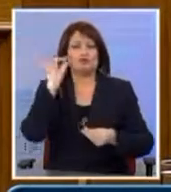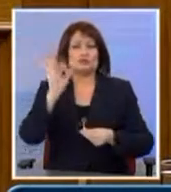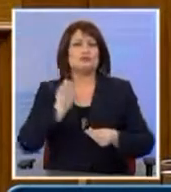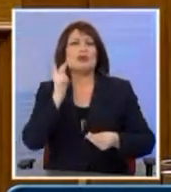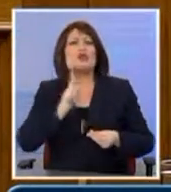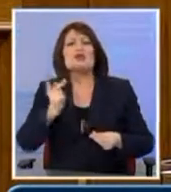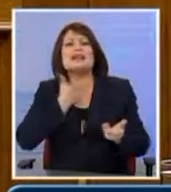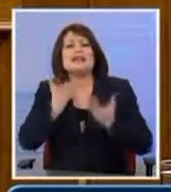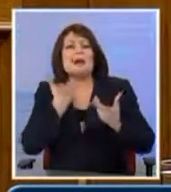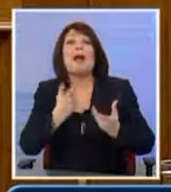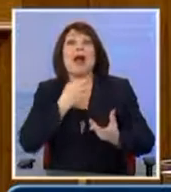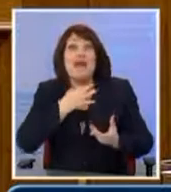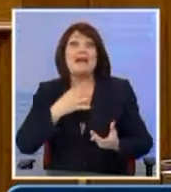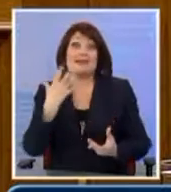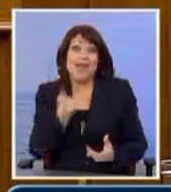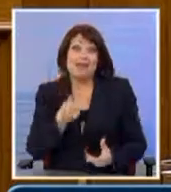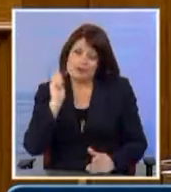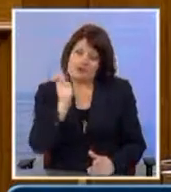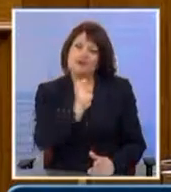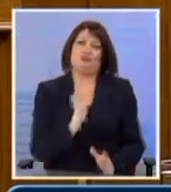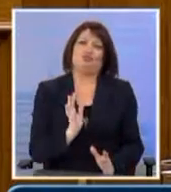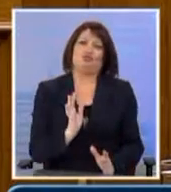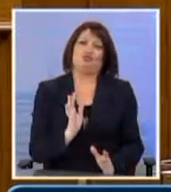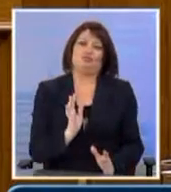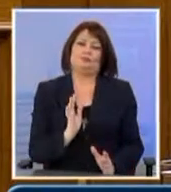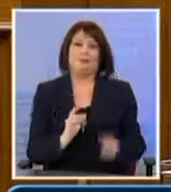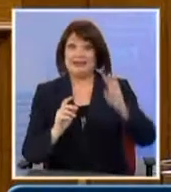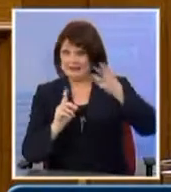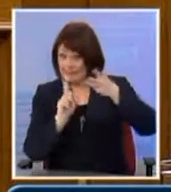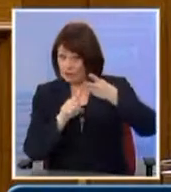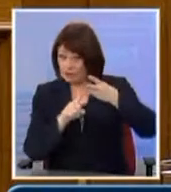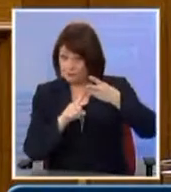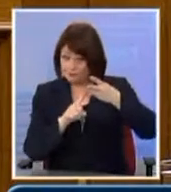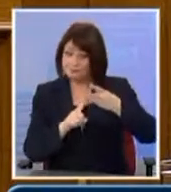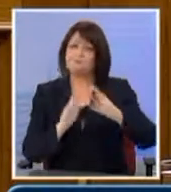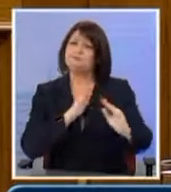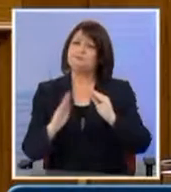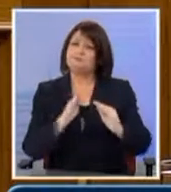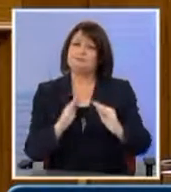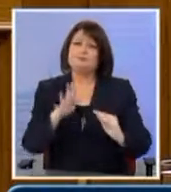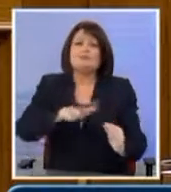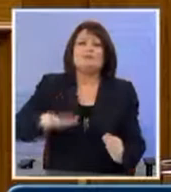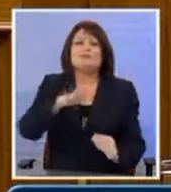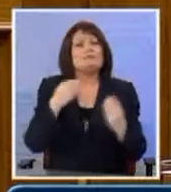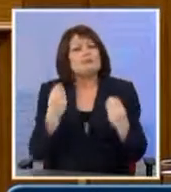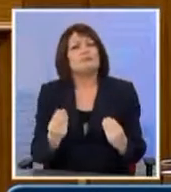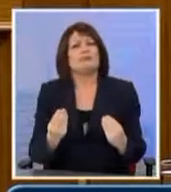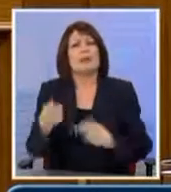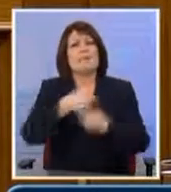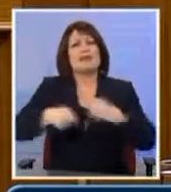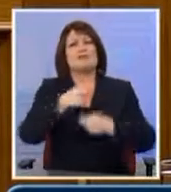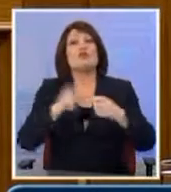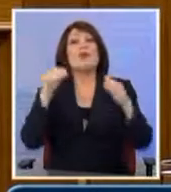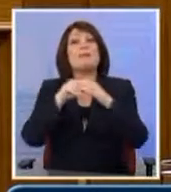δαπανών σε εκείνους που πραγματικά τις έχουν ανάγκη. Τρίτο, εξασφαλίζει ευνοϊκό περιβάλλον στην επιχειρηματικότητα